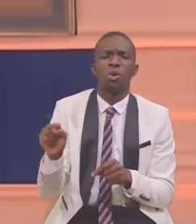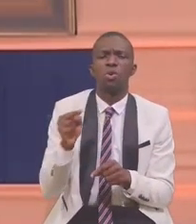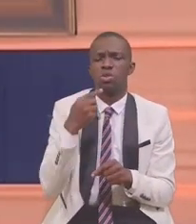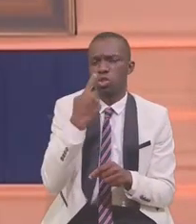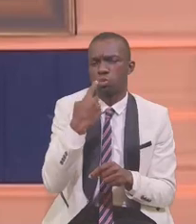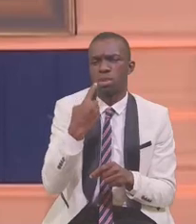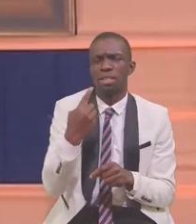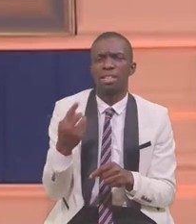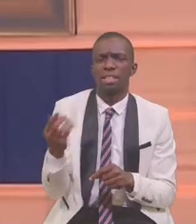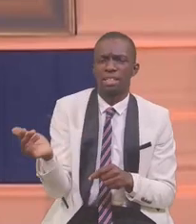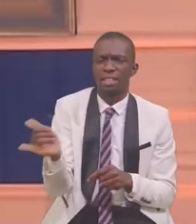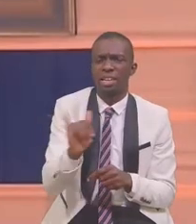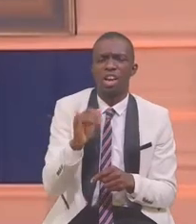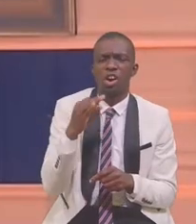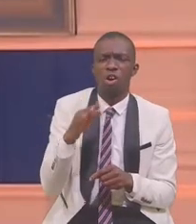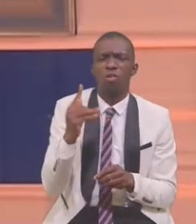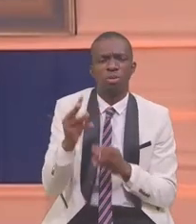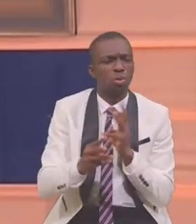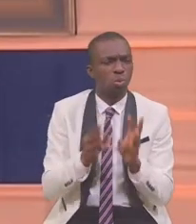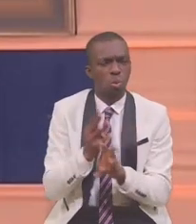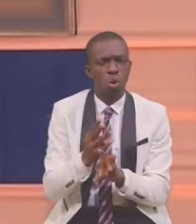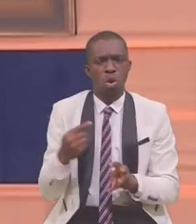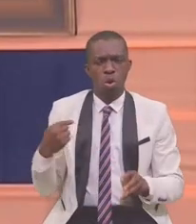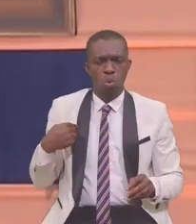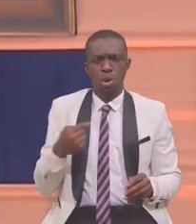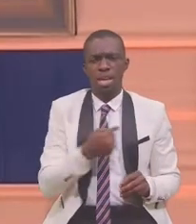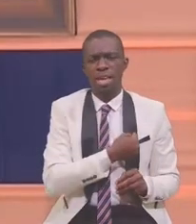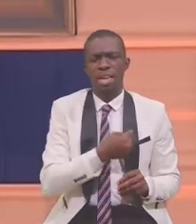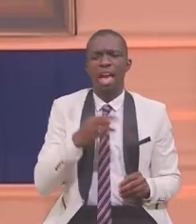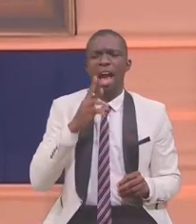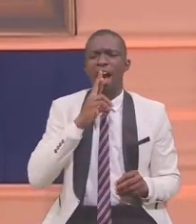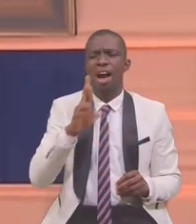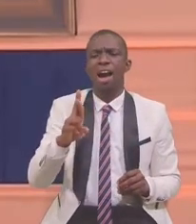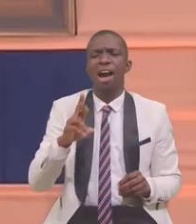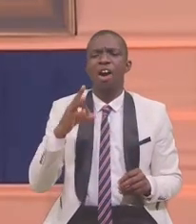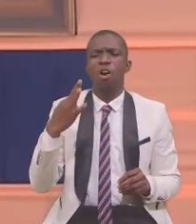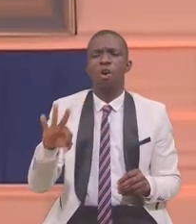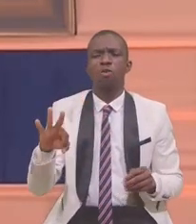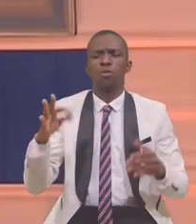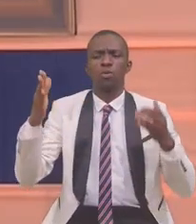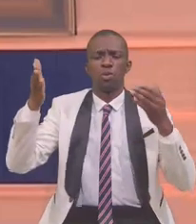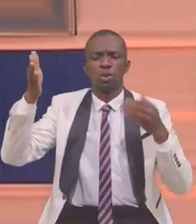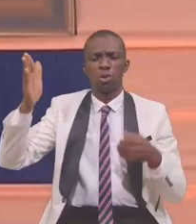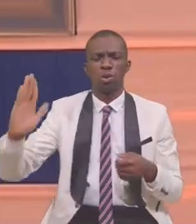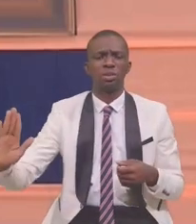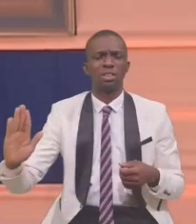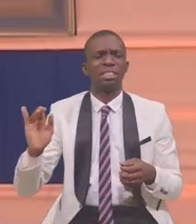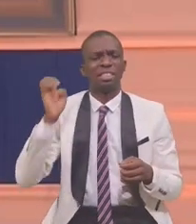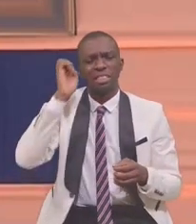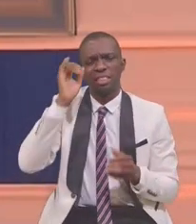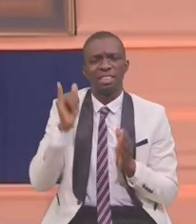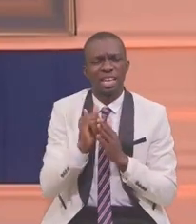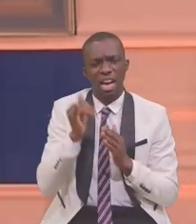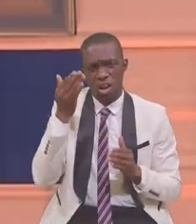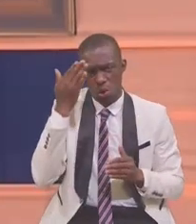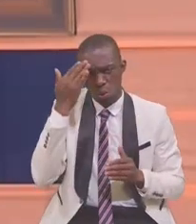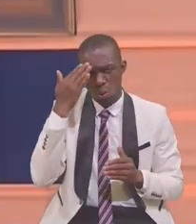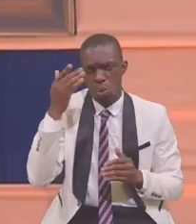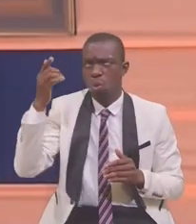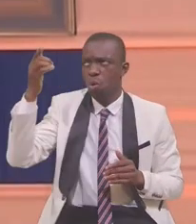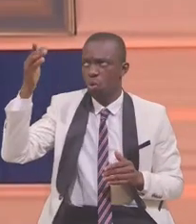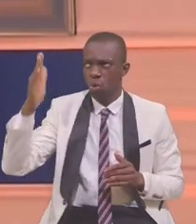les écoute. Nous sommes de Dieu. Celui qui connaît Dieu nous écoute. Celui qui n'est pas de Dieu